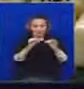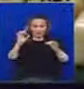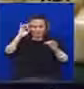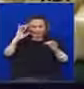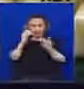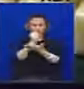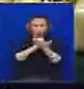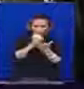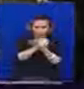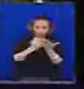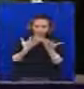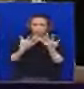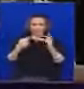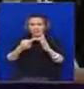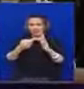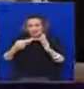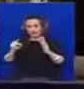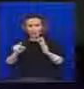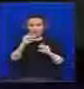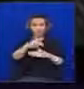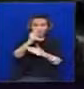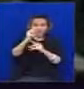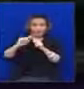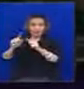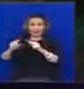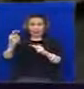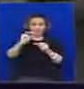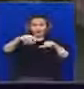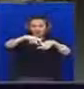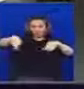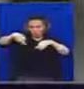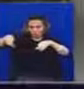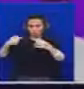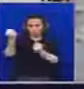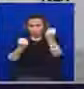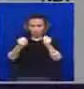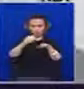กรัมเฮโรอีน25กรัมและของกลางอาวุธปืนไม้ชิงชันอีกจำนวน2คันรถ